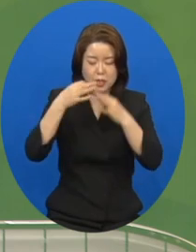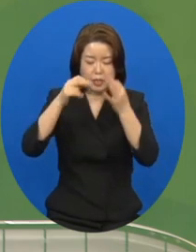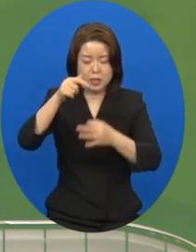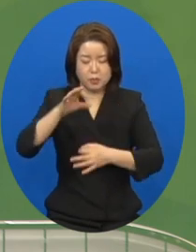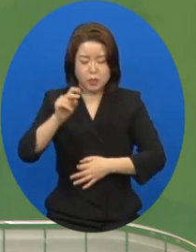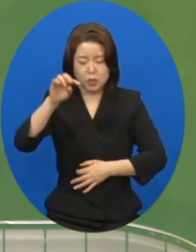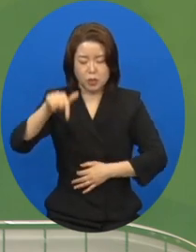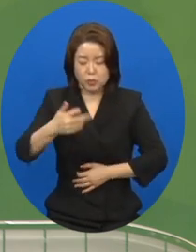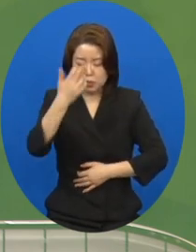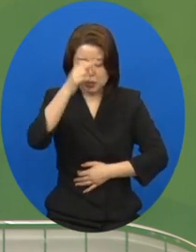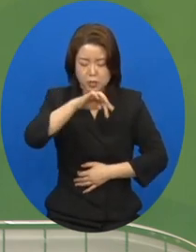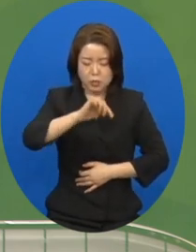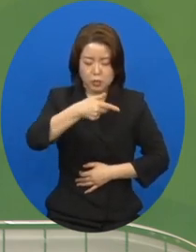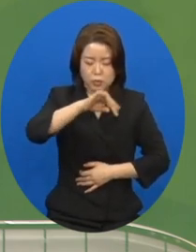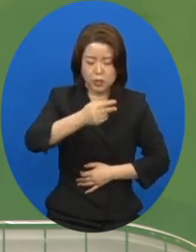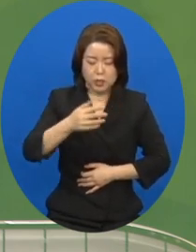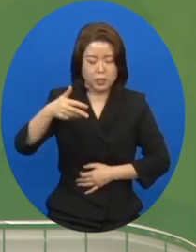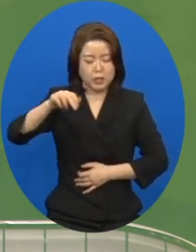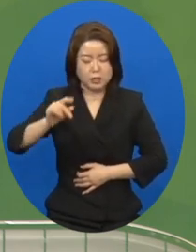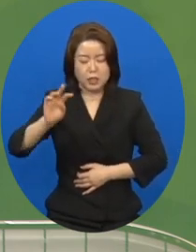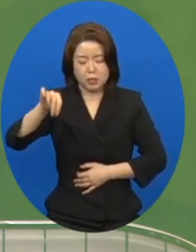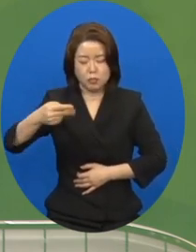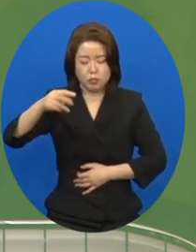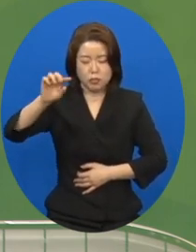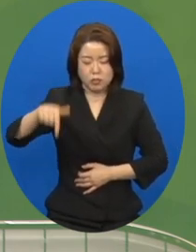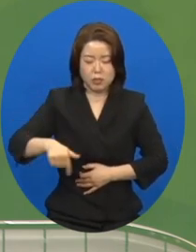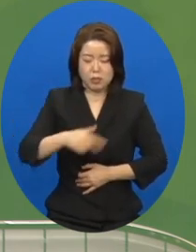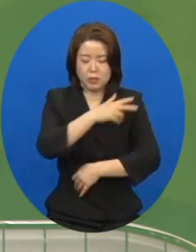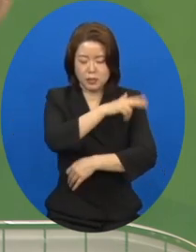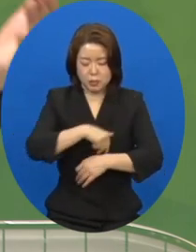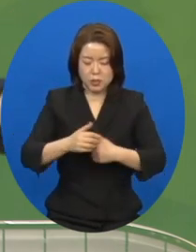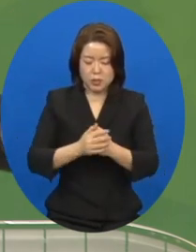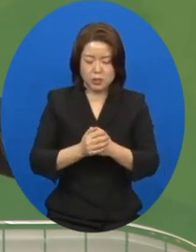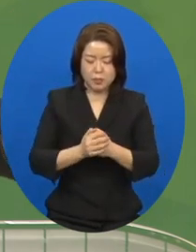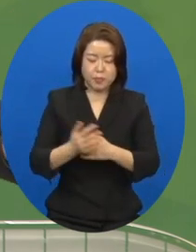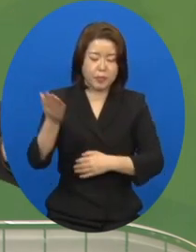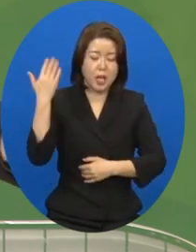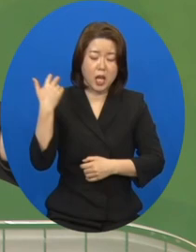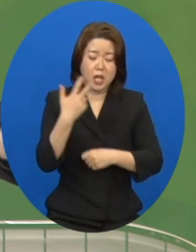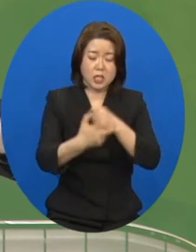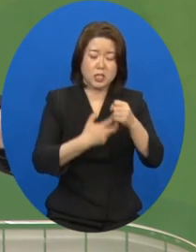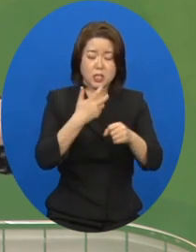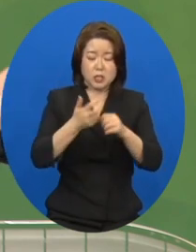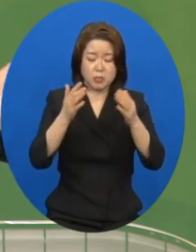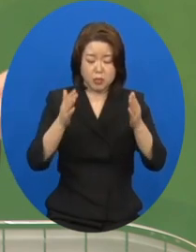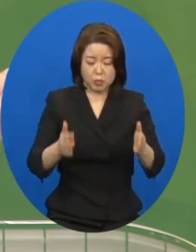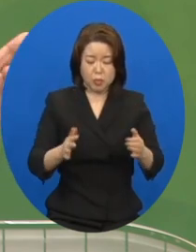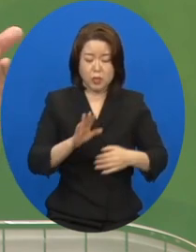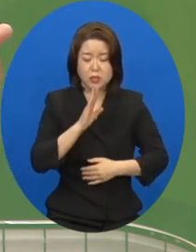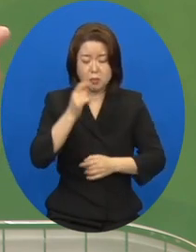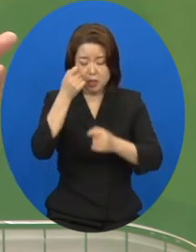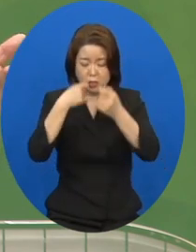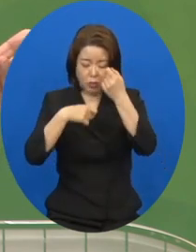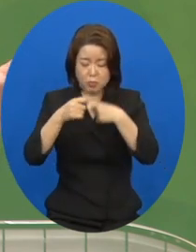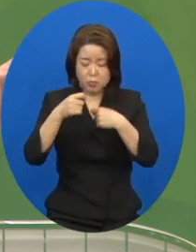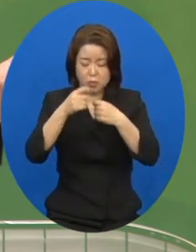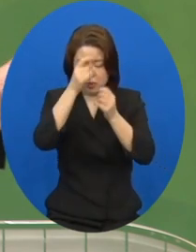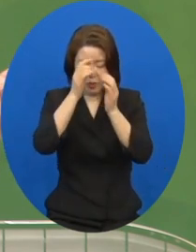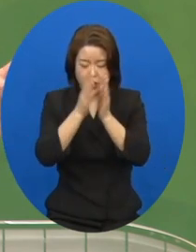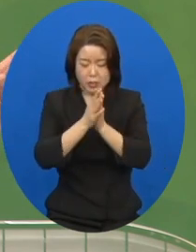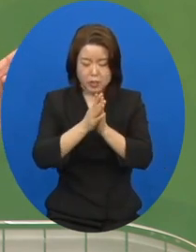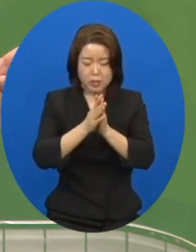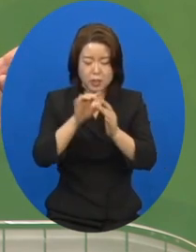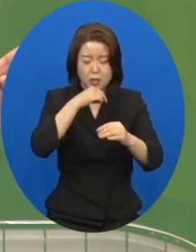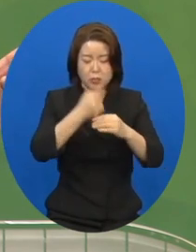목사님, 최충교 선교사님, 장문석 집사님, 하나님 지난 70년 동안 정말 눈물로 기도하는